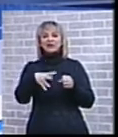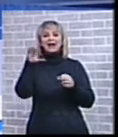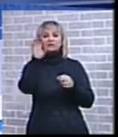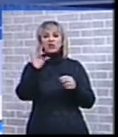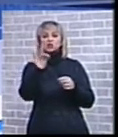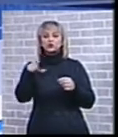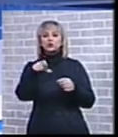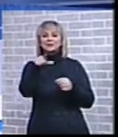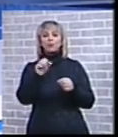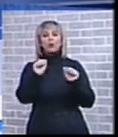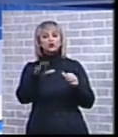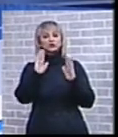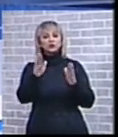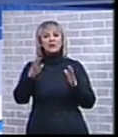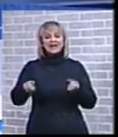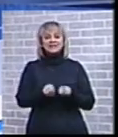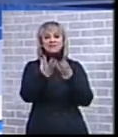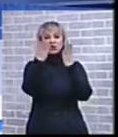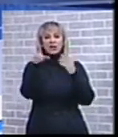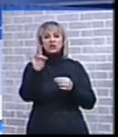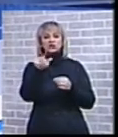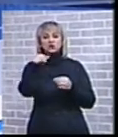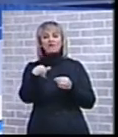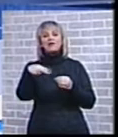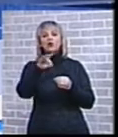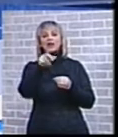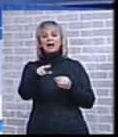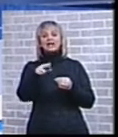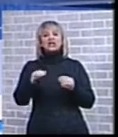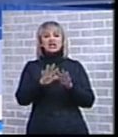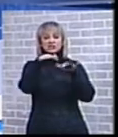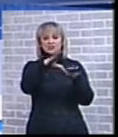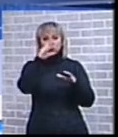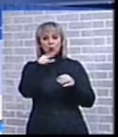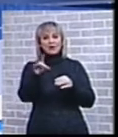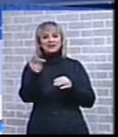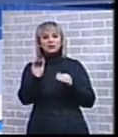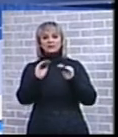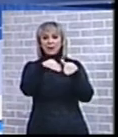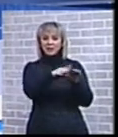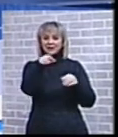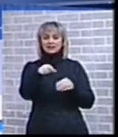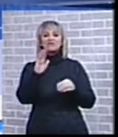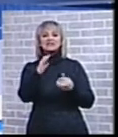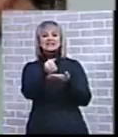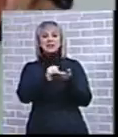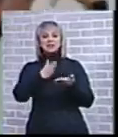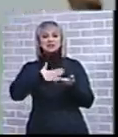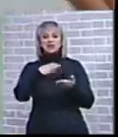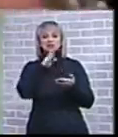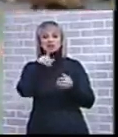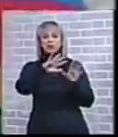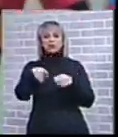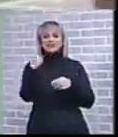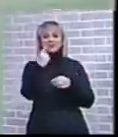гандболистском Ростов-Дона может только извержение ростовского вулкана или цунами на Ростовском океане. Ведь запас у наших девушек